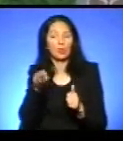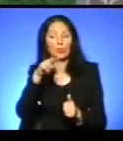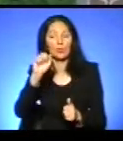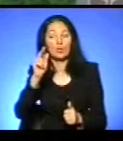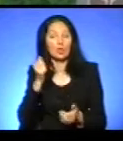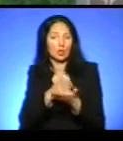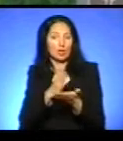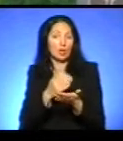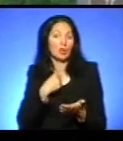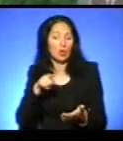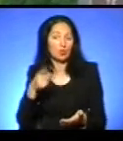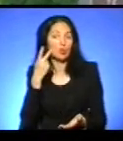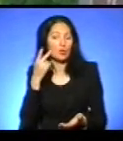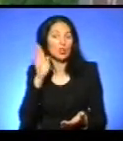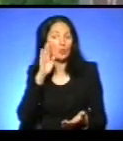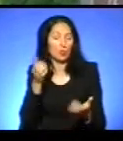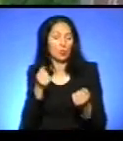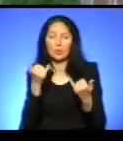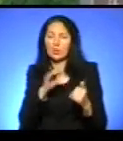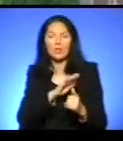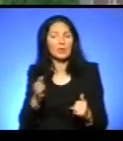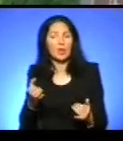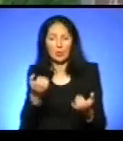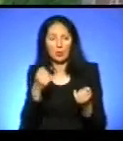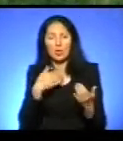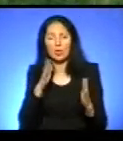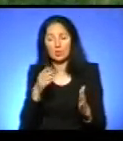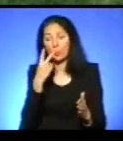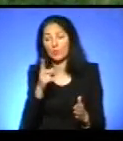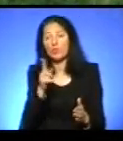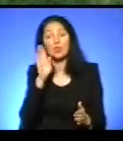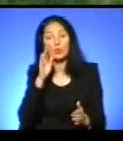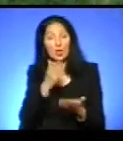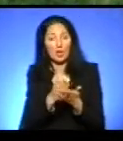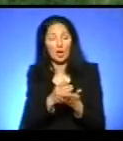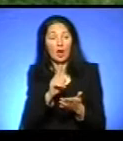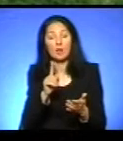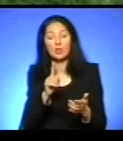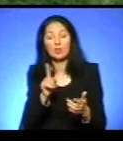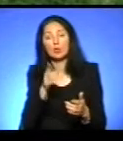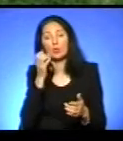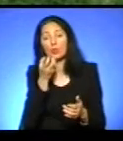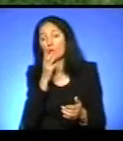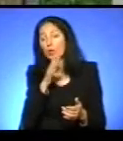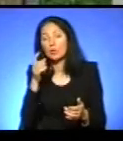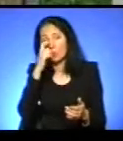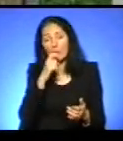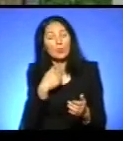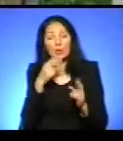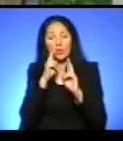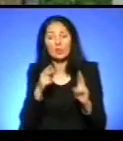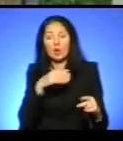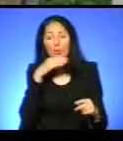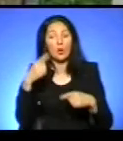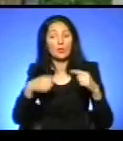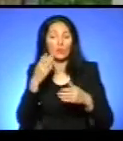брав воду. Ну, зараз не беру. Я тільки подивився, чи є вода. А те, що вона добра чи не добра, ми не знаємо. Багато дискусій